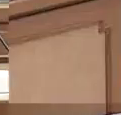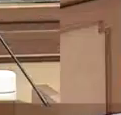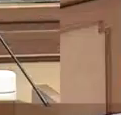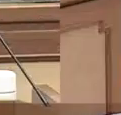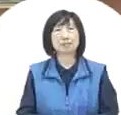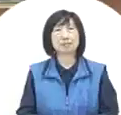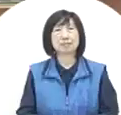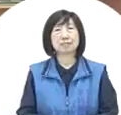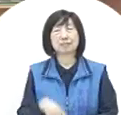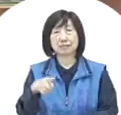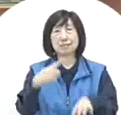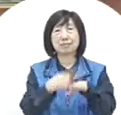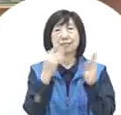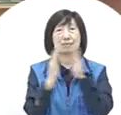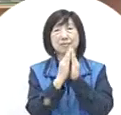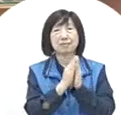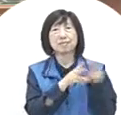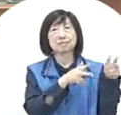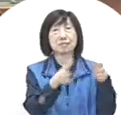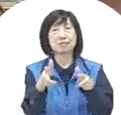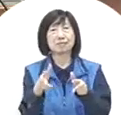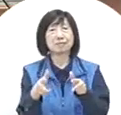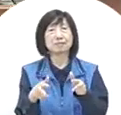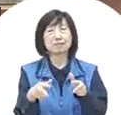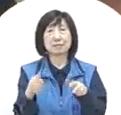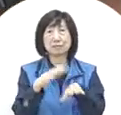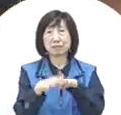园。 你从桃园吗？ 对。 这里远不远？